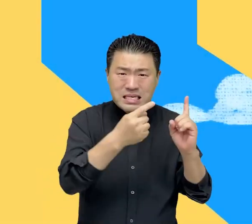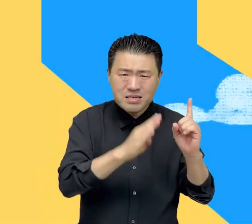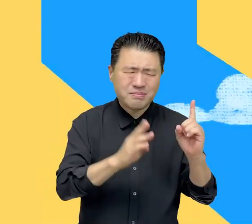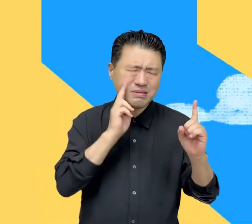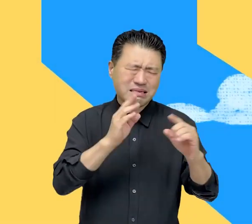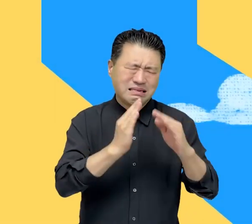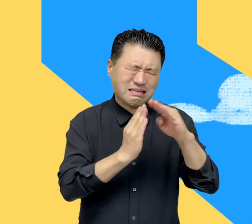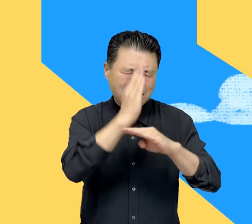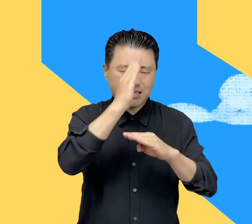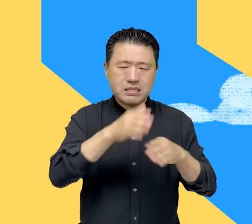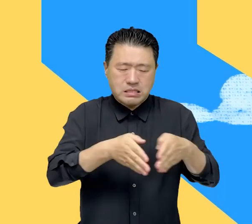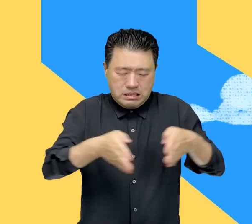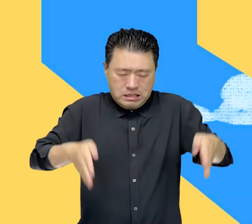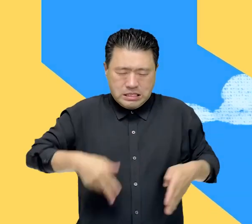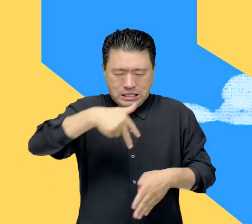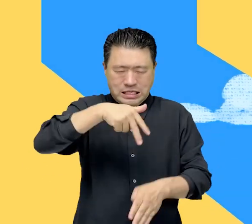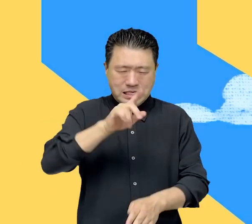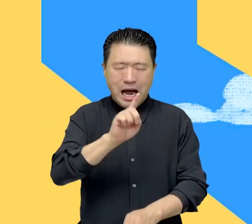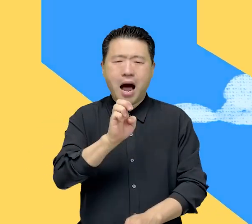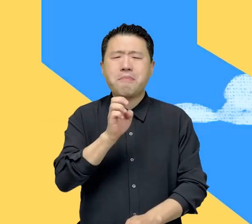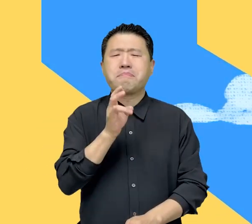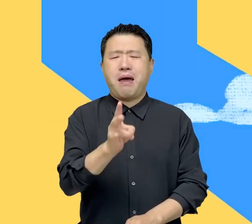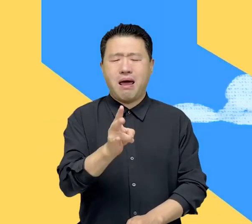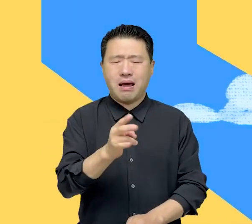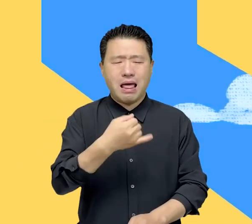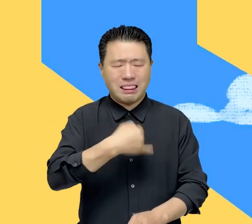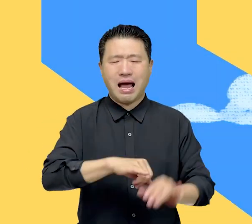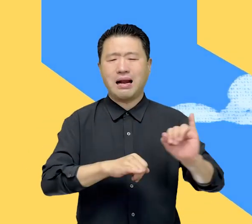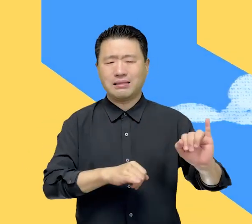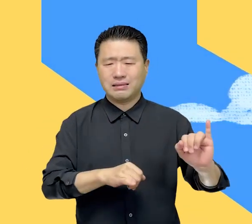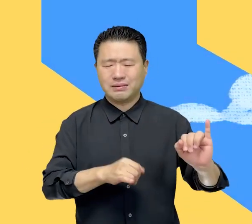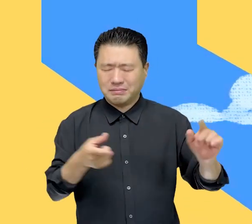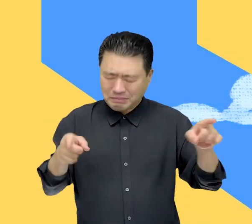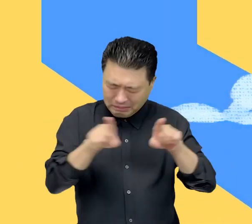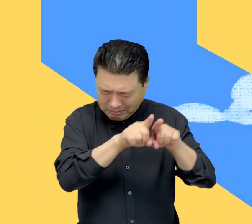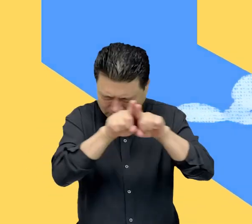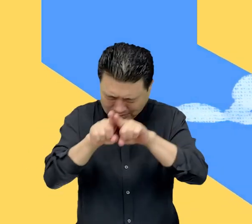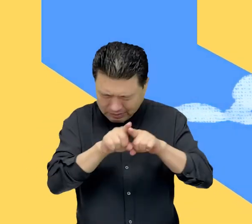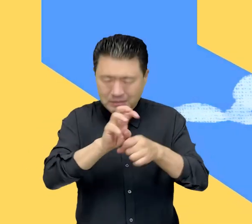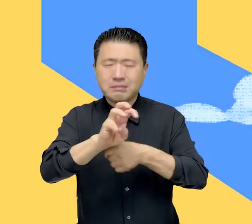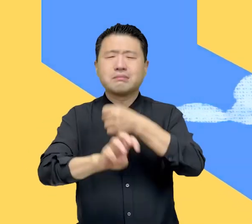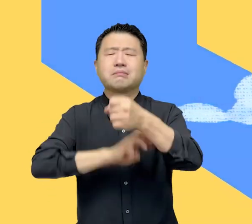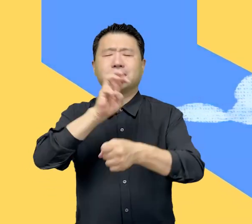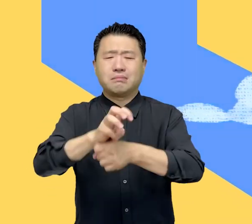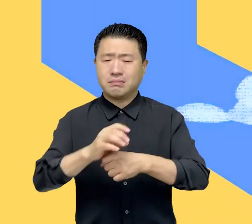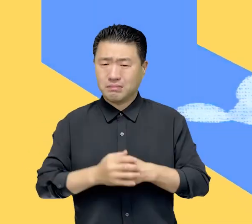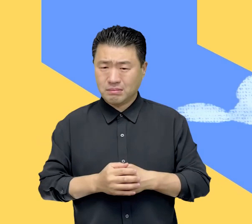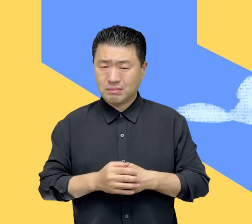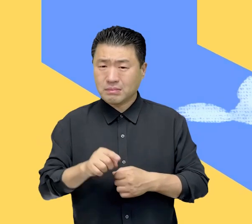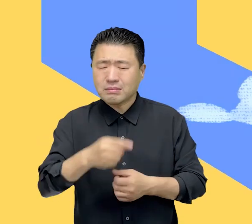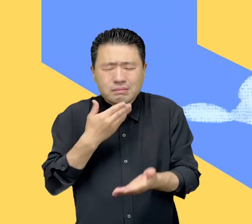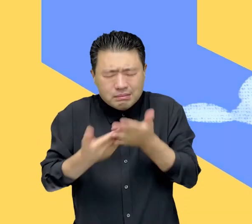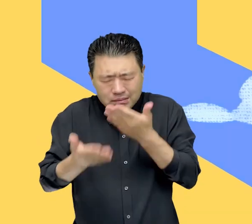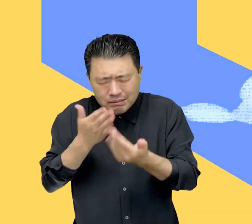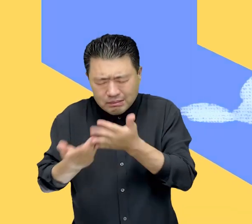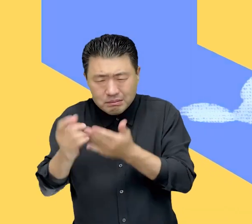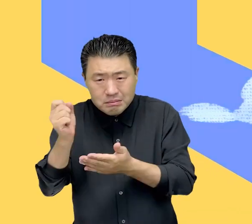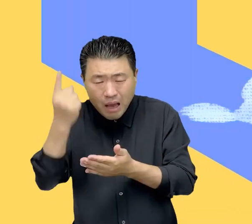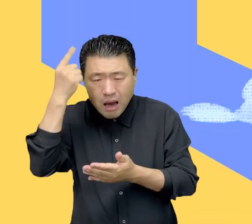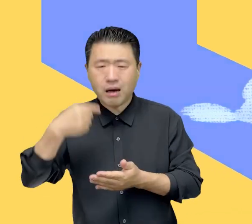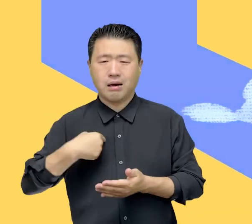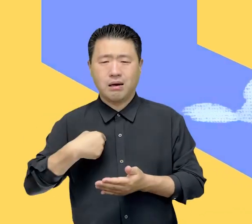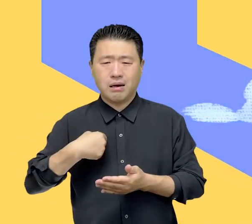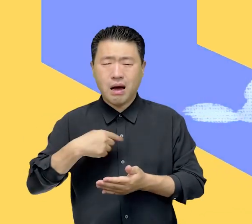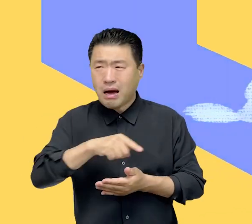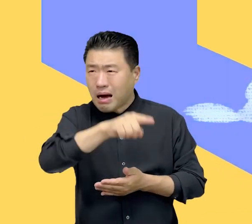1급 중증 자폐를 가진 딸. 희나와 동행한 지 30년. 30년의 짬은 나로